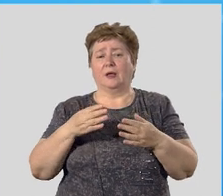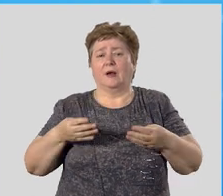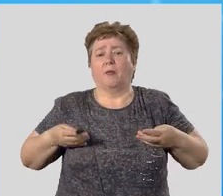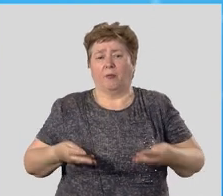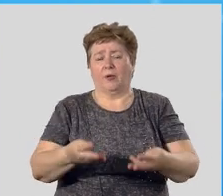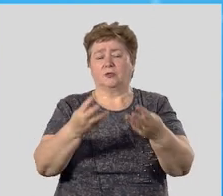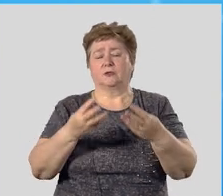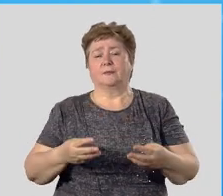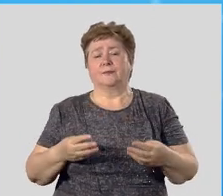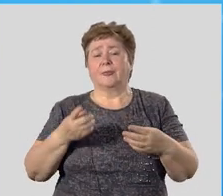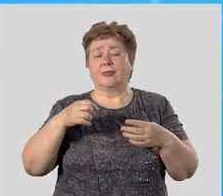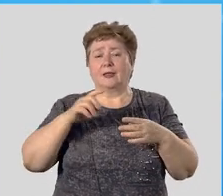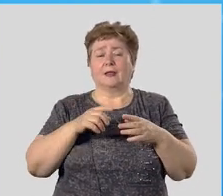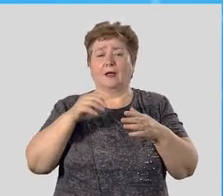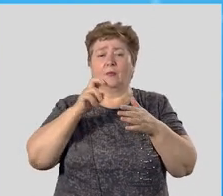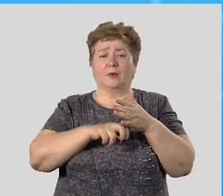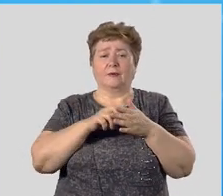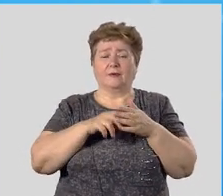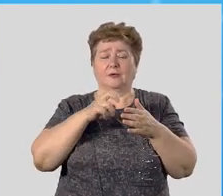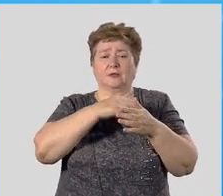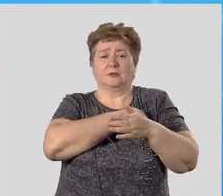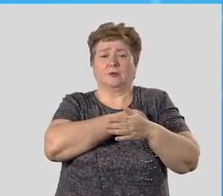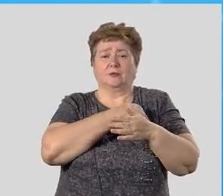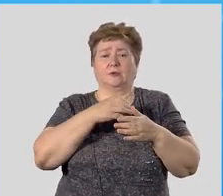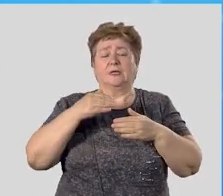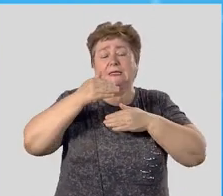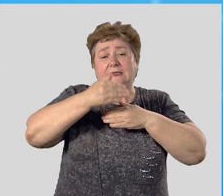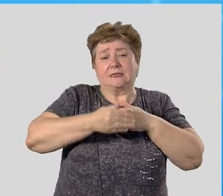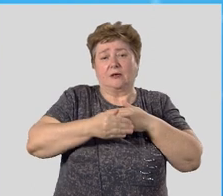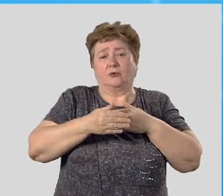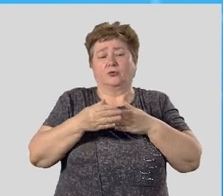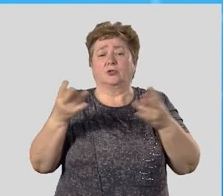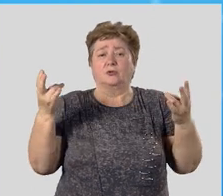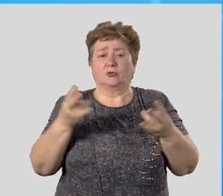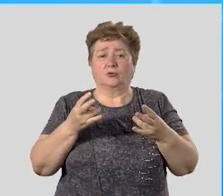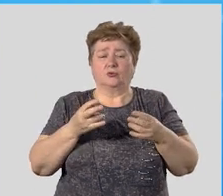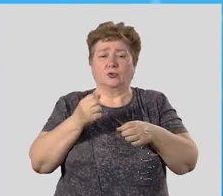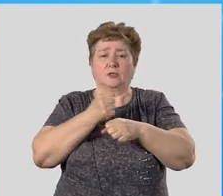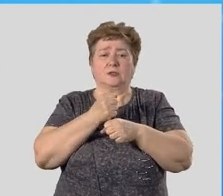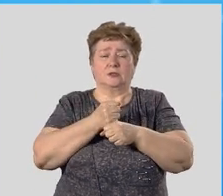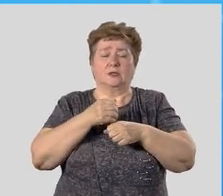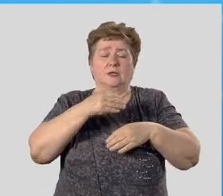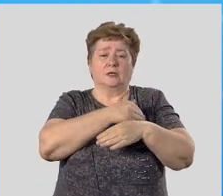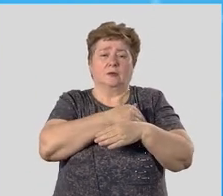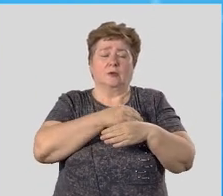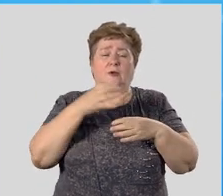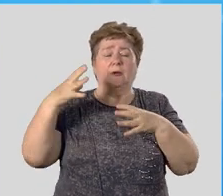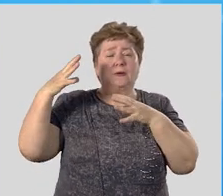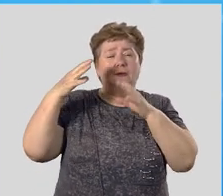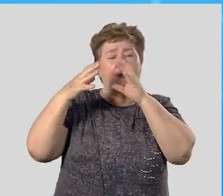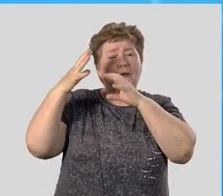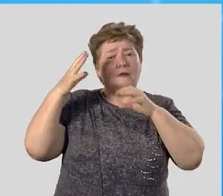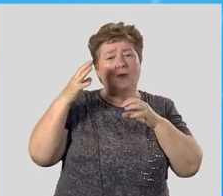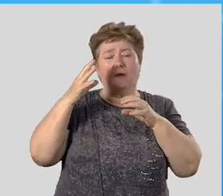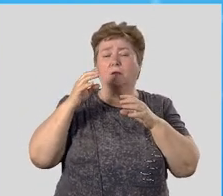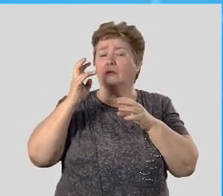печки. Для измерения температуры снаружи нужно установить термометр в тени, а не